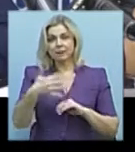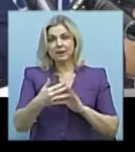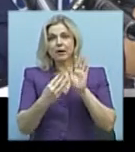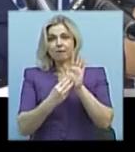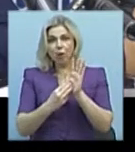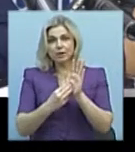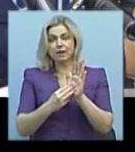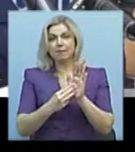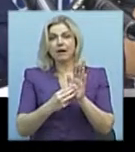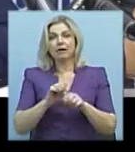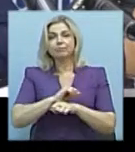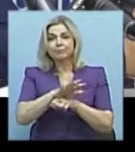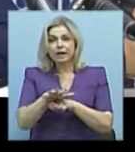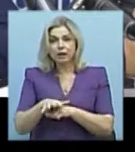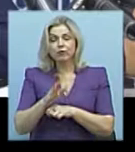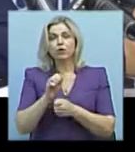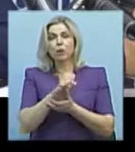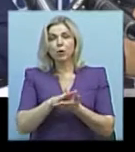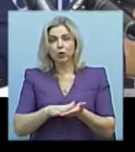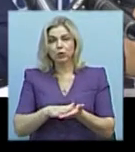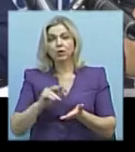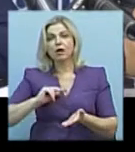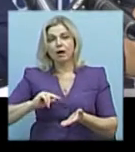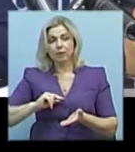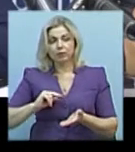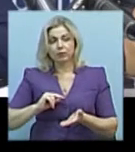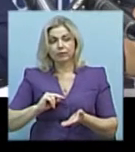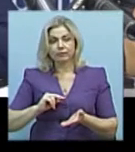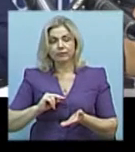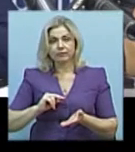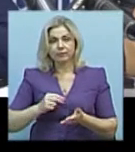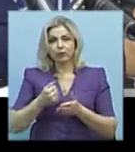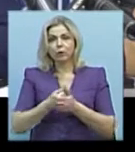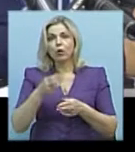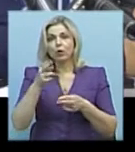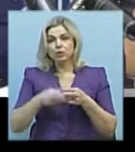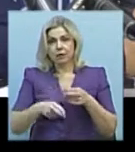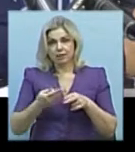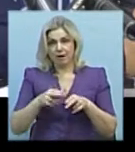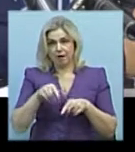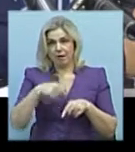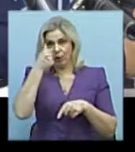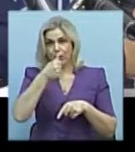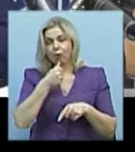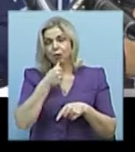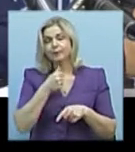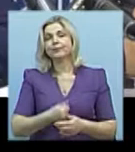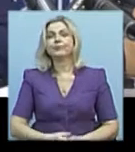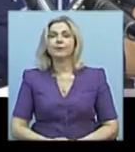758 передавачів продовжать роботу до кінця поточного року.